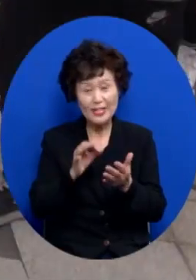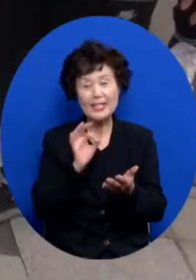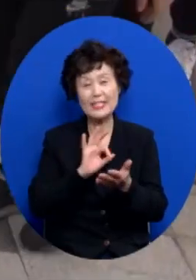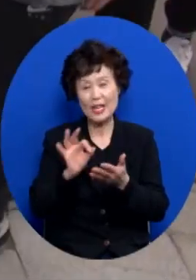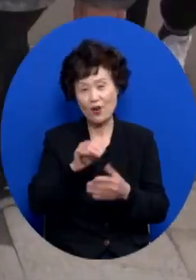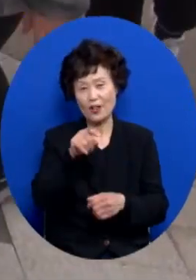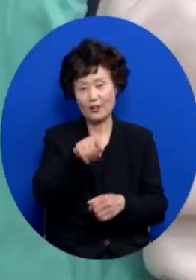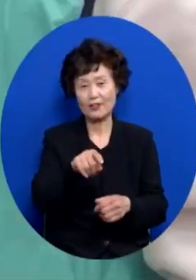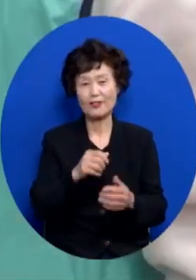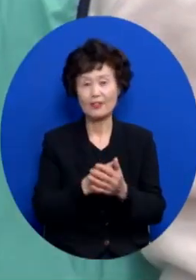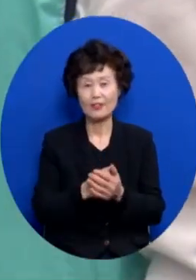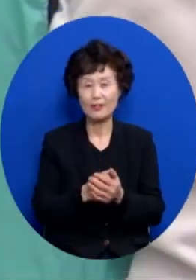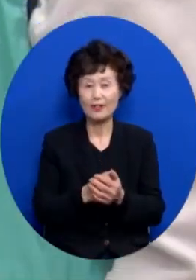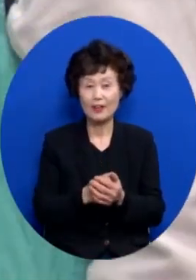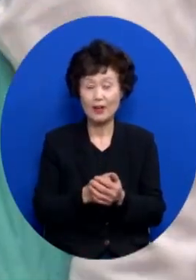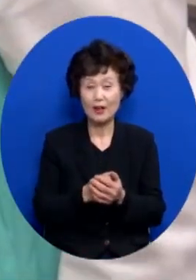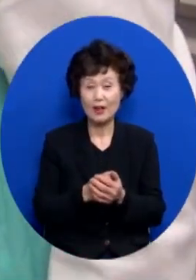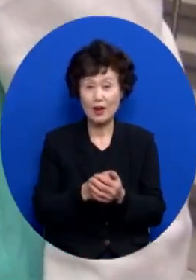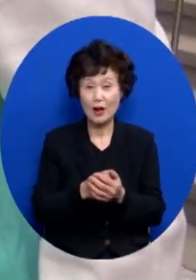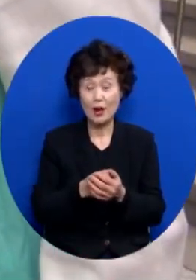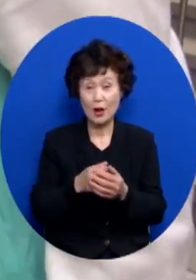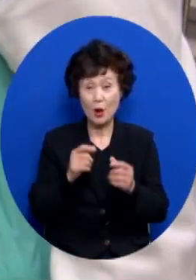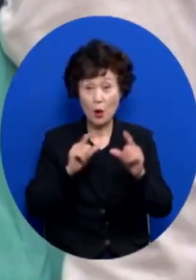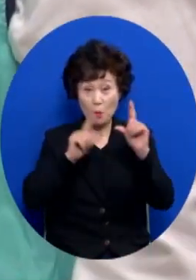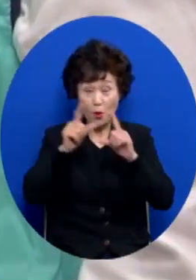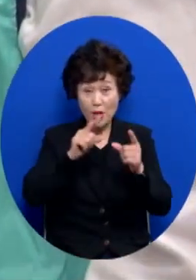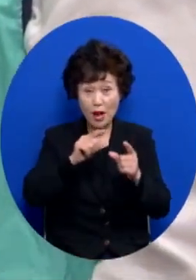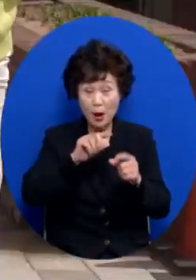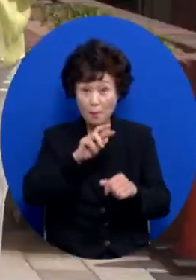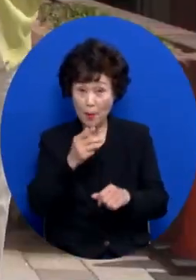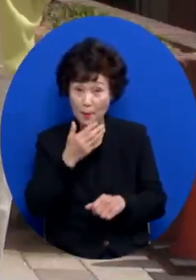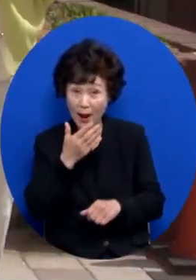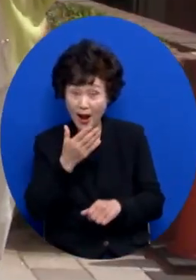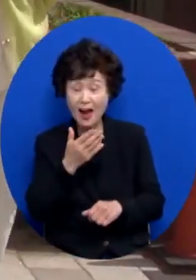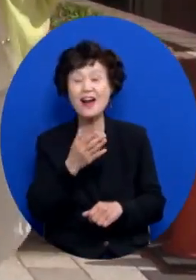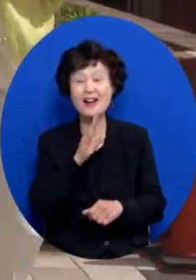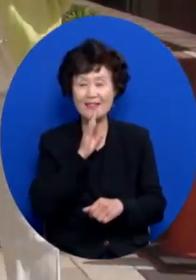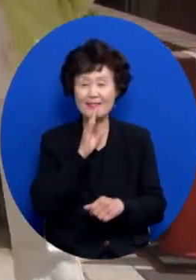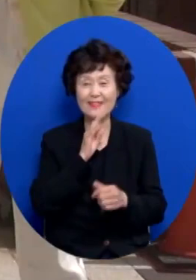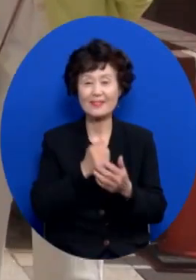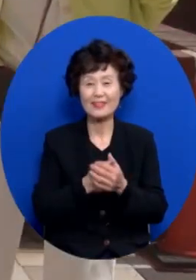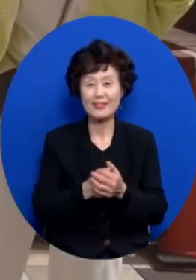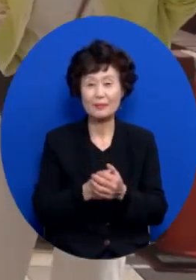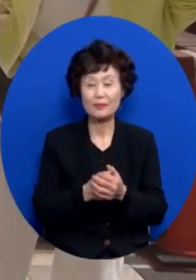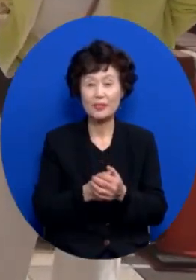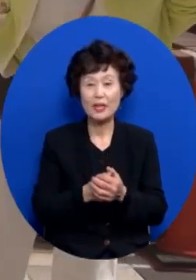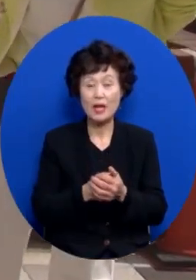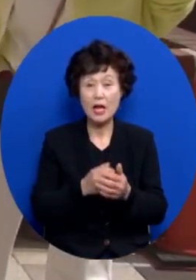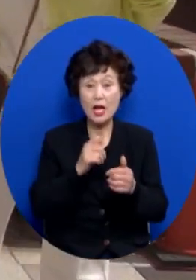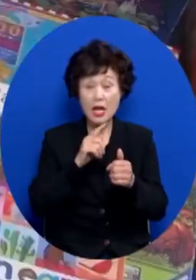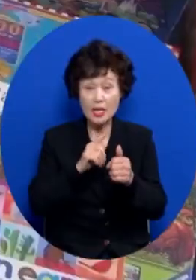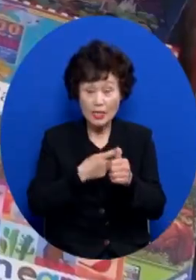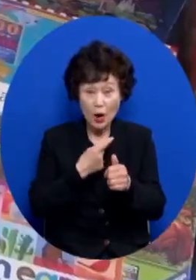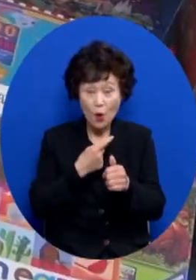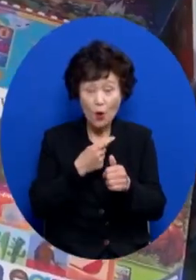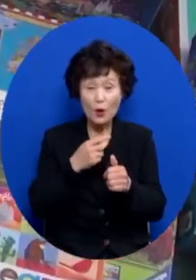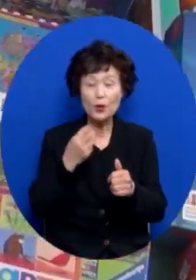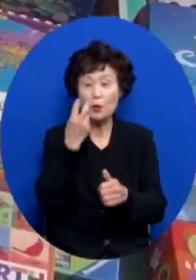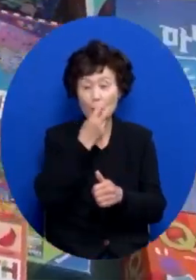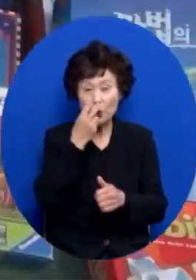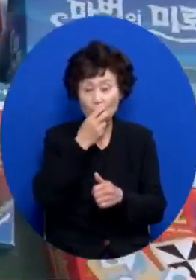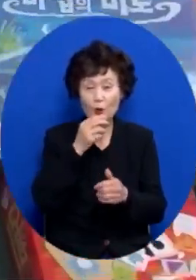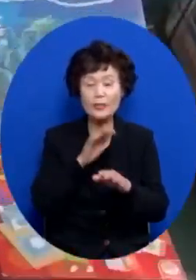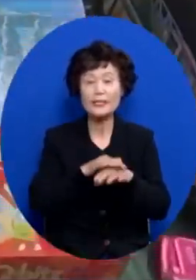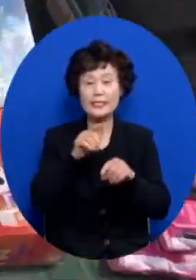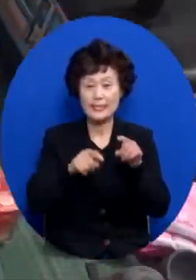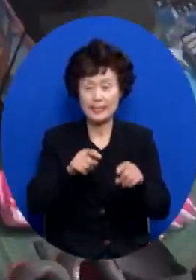네, 변신은 돼요. 그럼 뚜껑 뚫어주시니까 한 개만 주세요. 자원순환 실천이란 취지답게 의류와